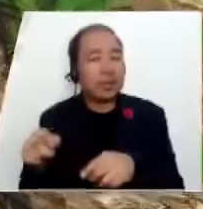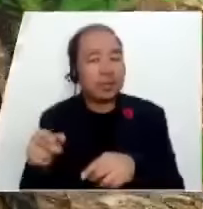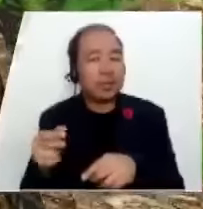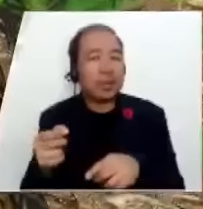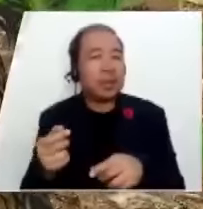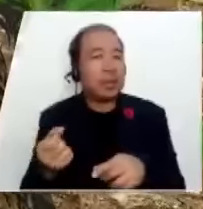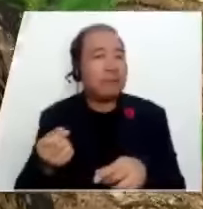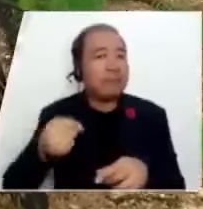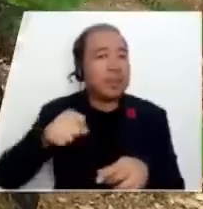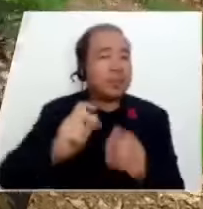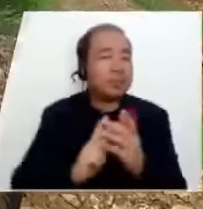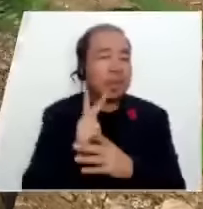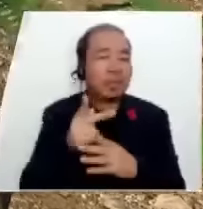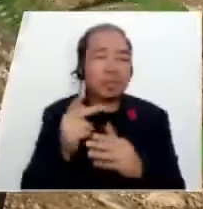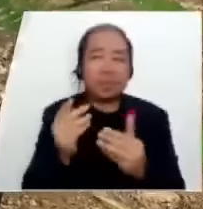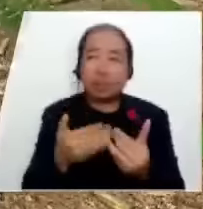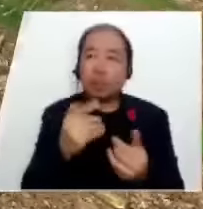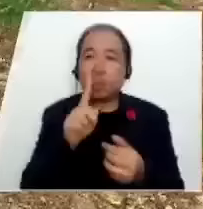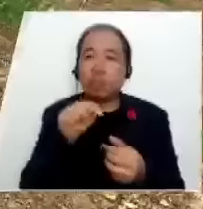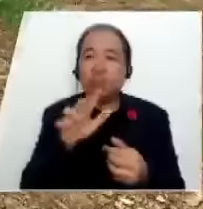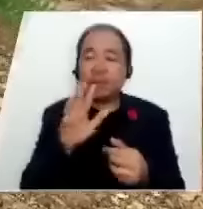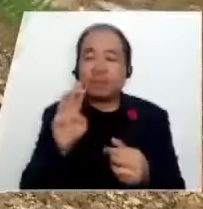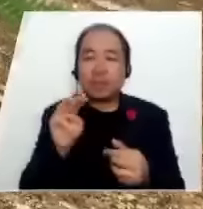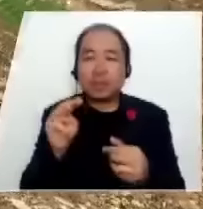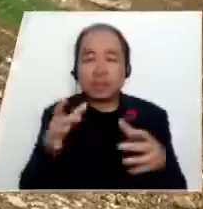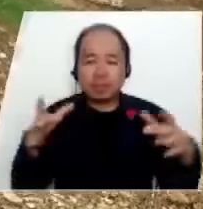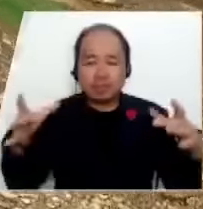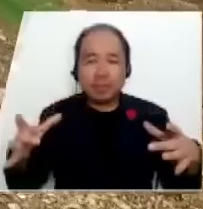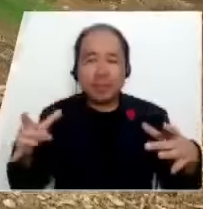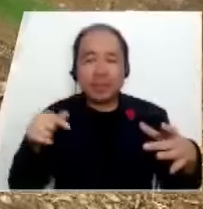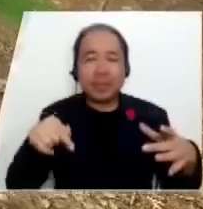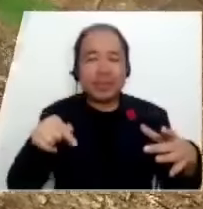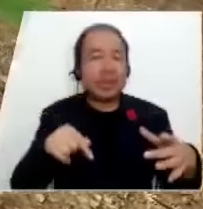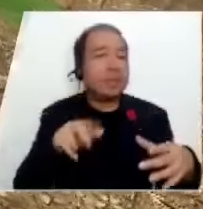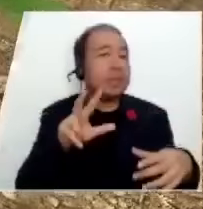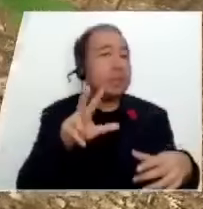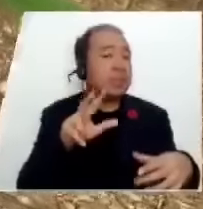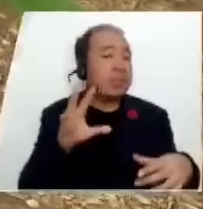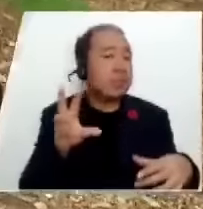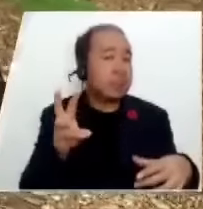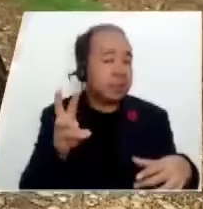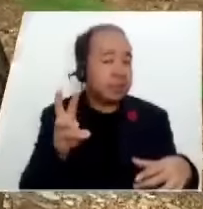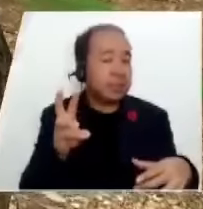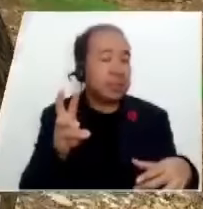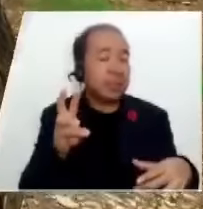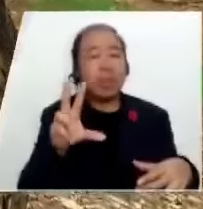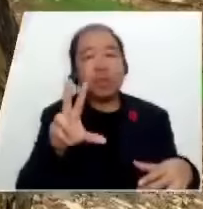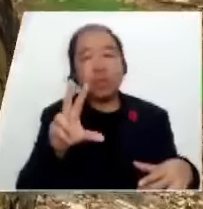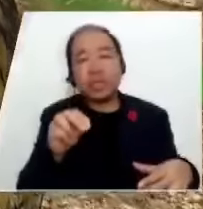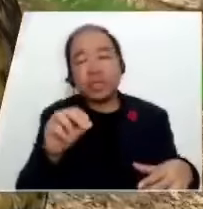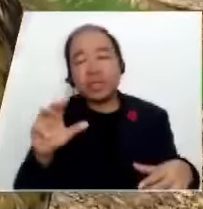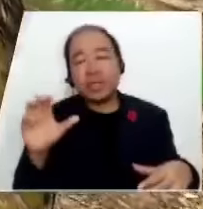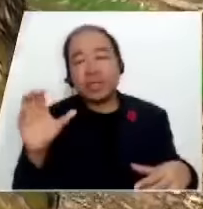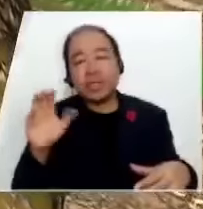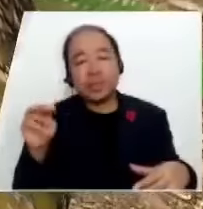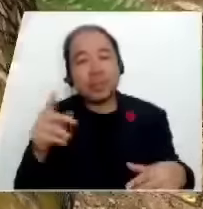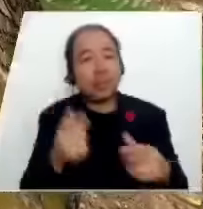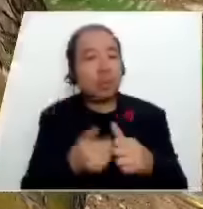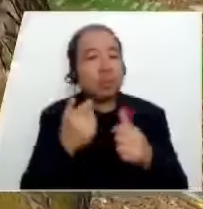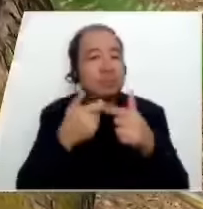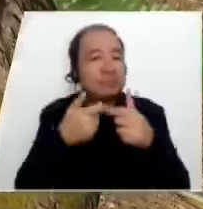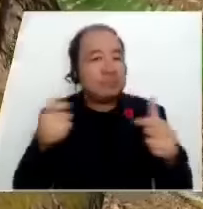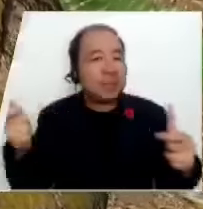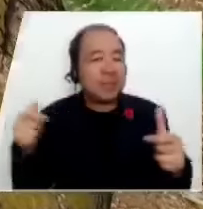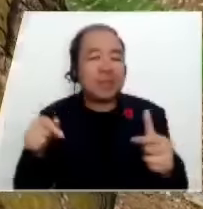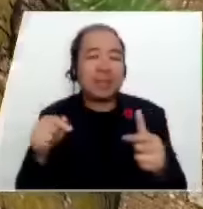mabot ng 1.5 meters habang ang diameter ng pitchel nito ay nasa 30 centimeters. Kaya naman ito ang pinakamalaking carnivorous plant sa buong